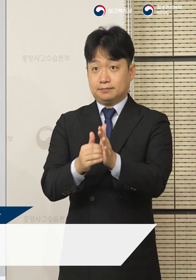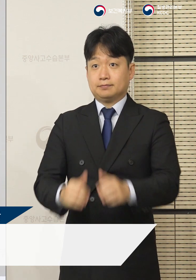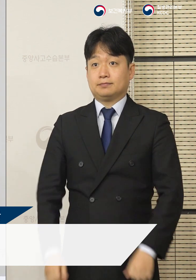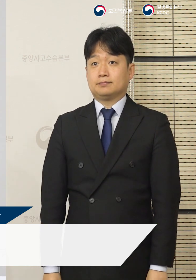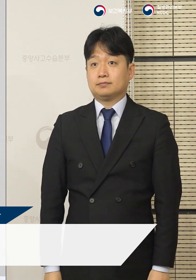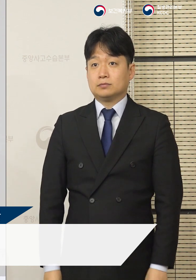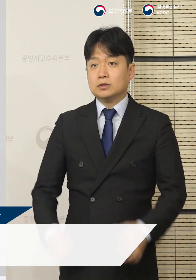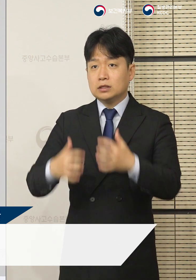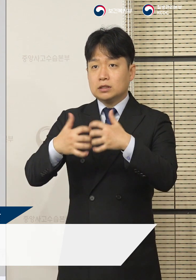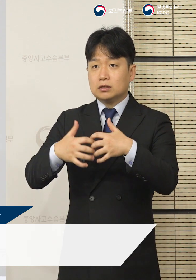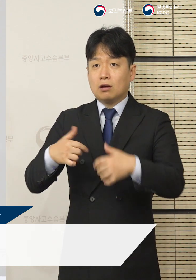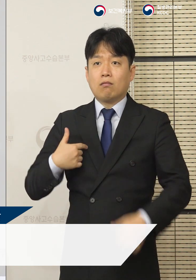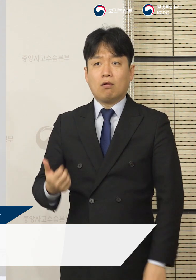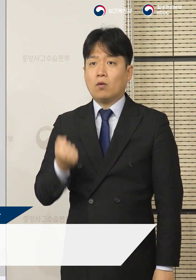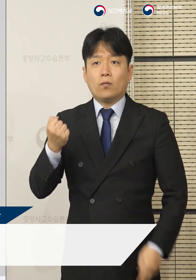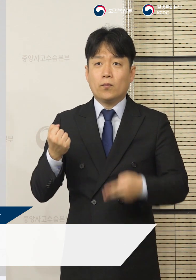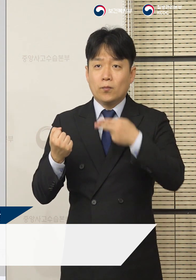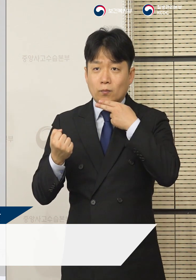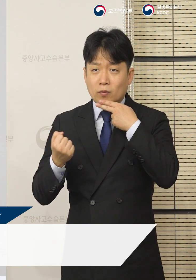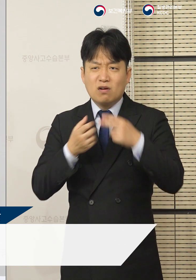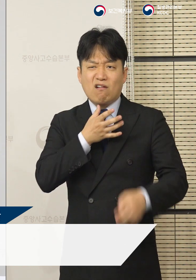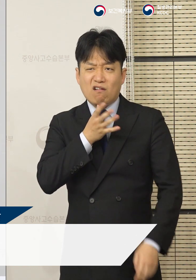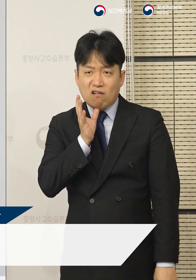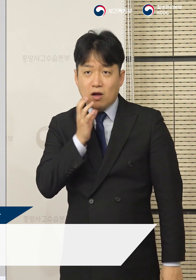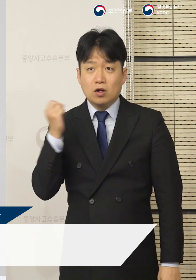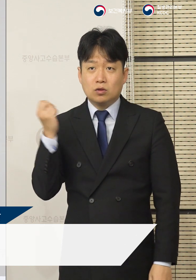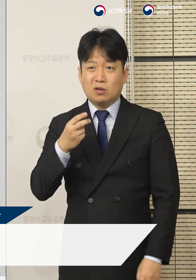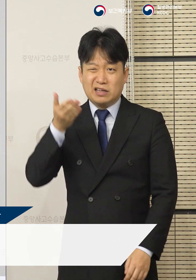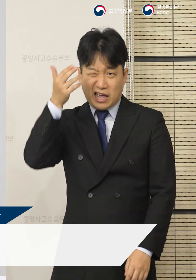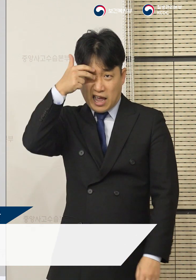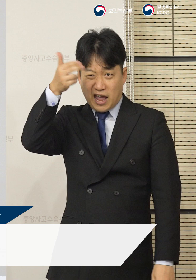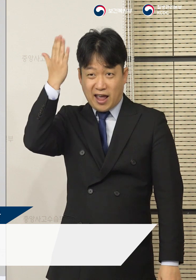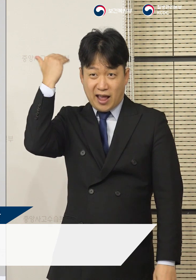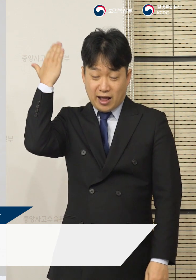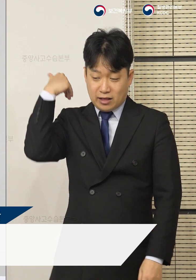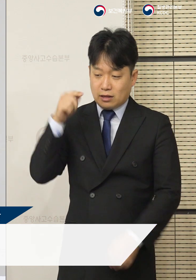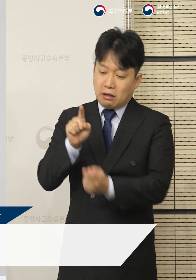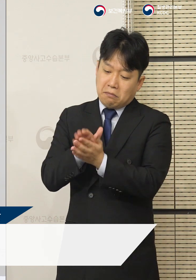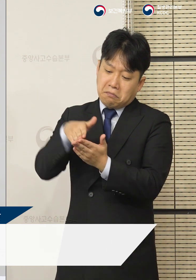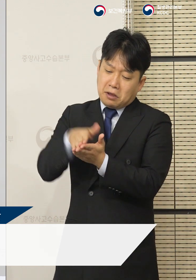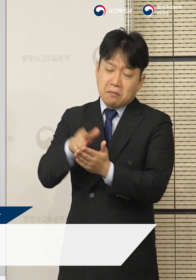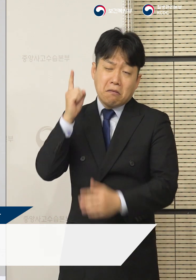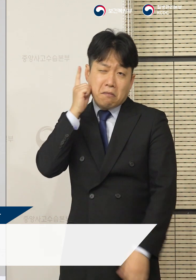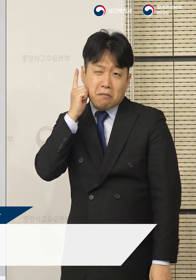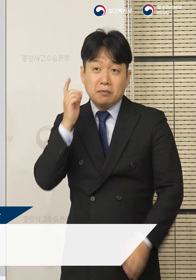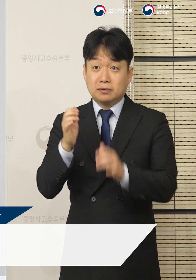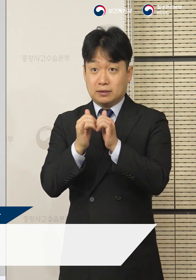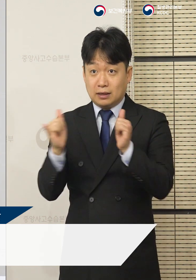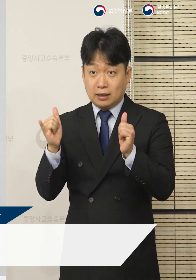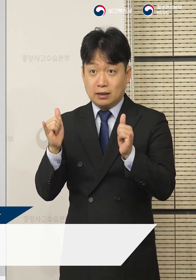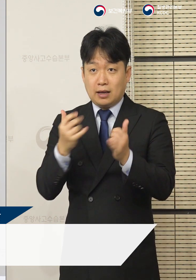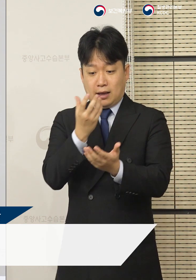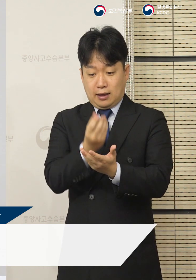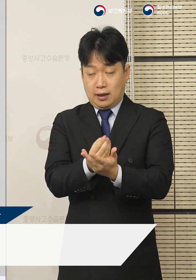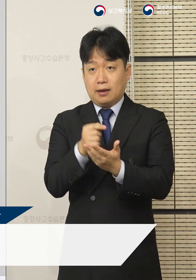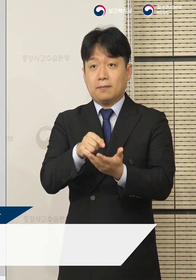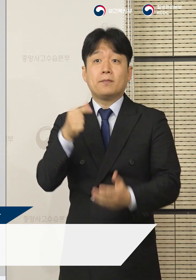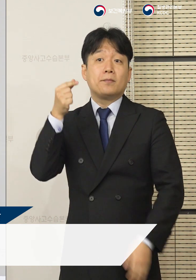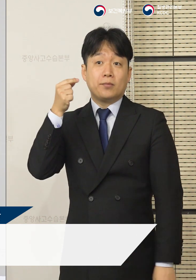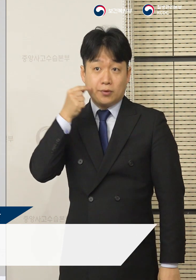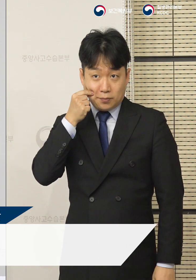다운로드하였고 단말기가 없는 노령자 그리고 투지폰 사용자 등 일부 입국자는 자가진단